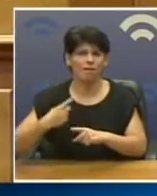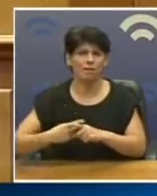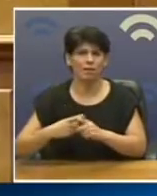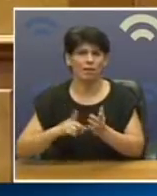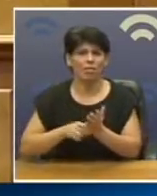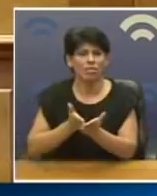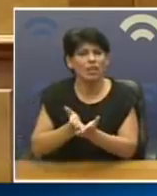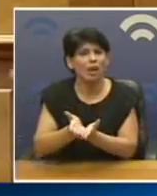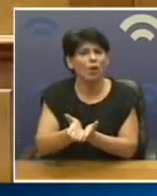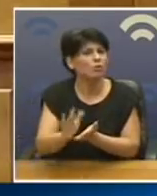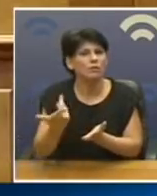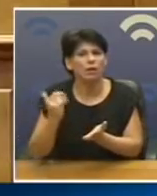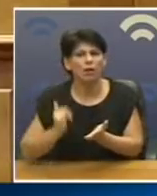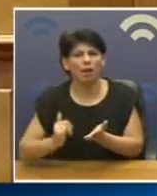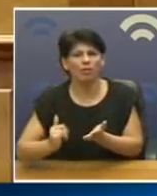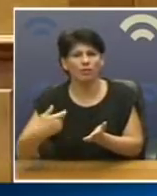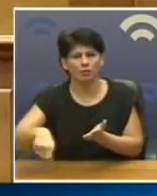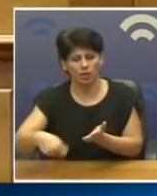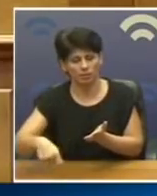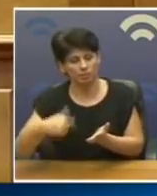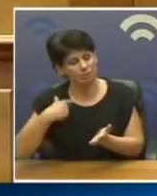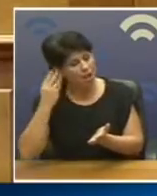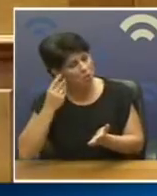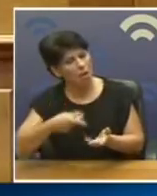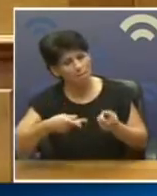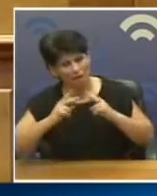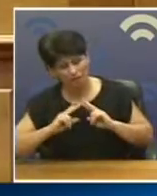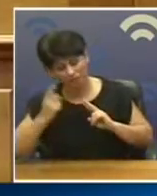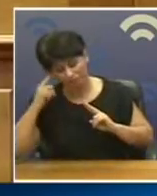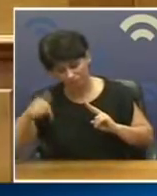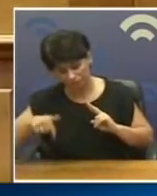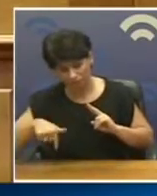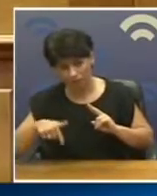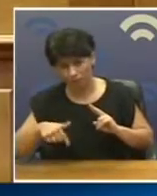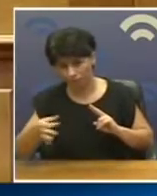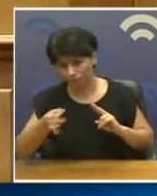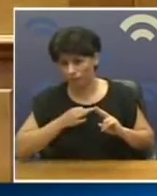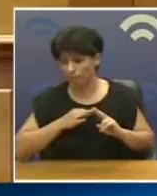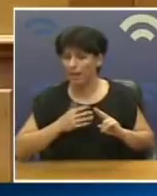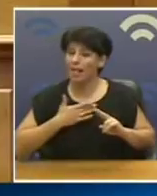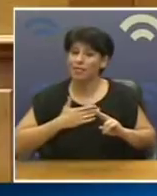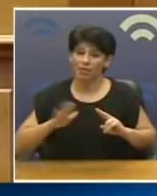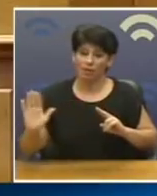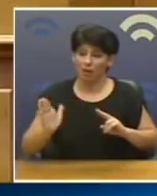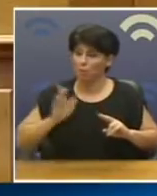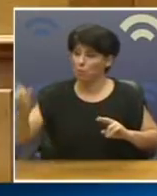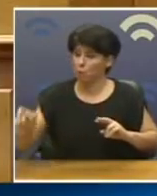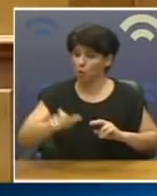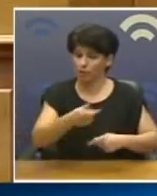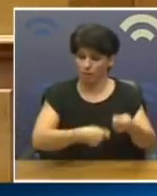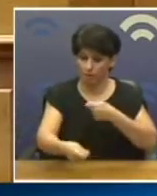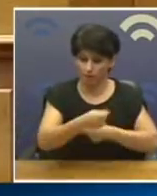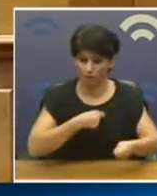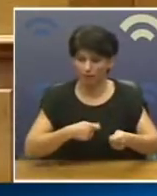Άκουσα την απάντηση, δεν ξέρω αν θα μου το πείτε και σήμερα, για να μην είναι σε ομοιρία οι πολίτες και επιχειρηματίες